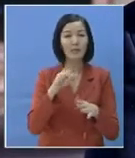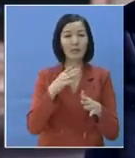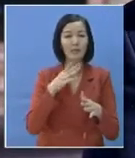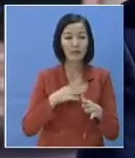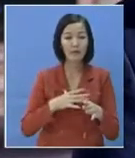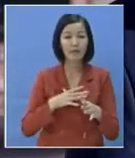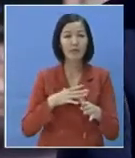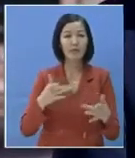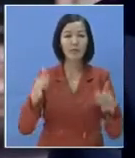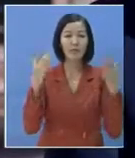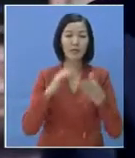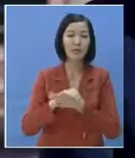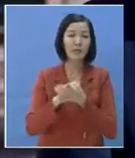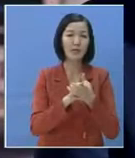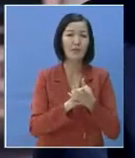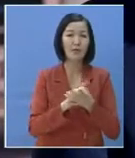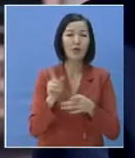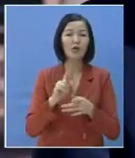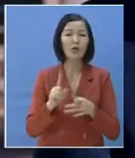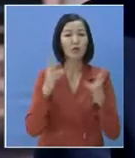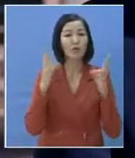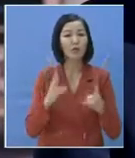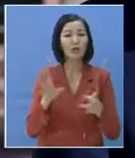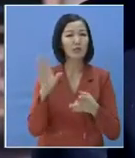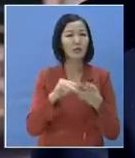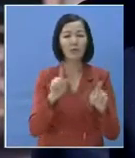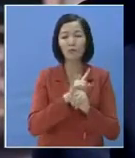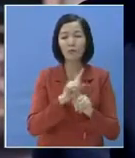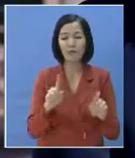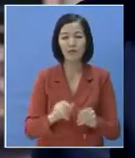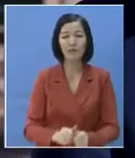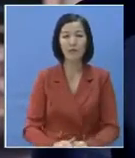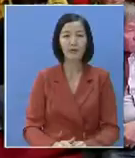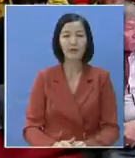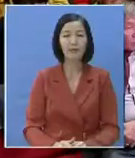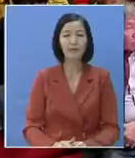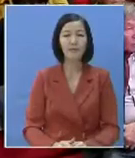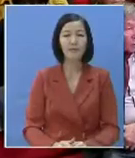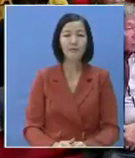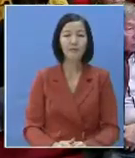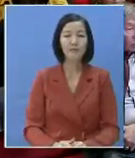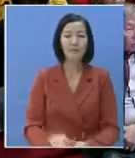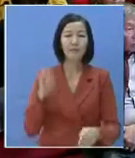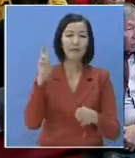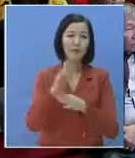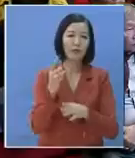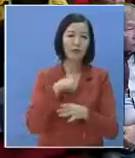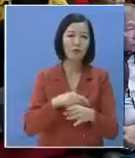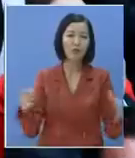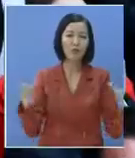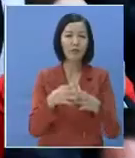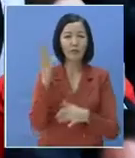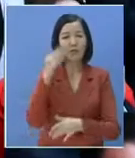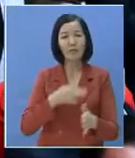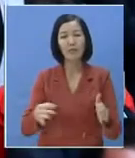Бог мирного неба над головой, и чтобы такой трагедии не было во всем мире. С аналогичным визитом духовный караван из